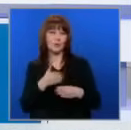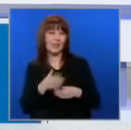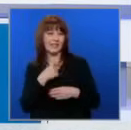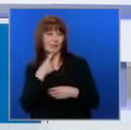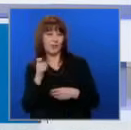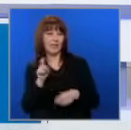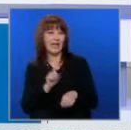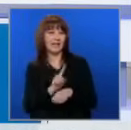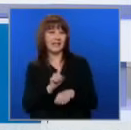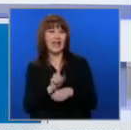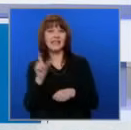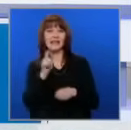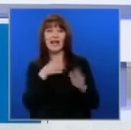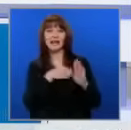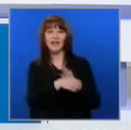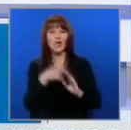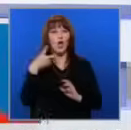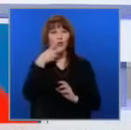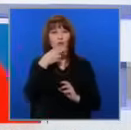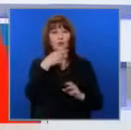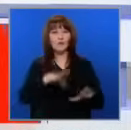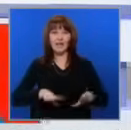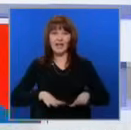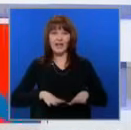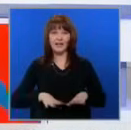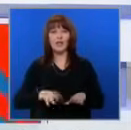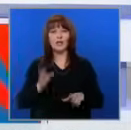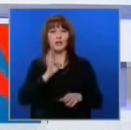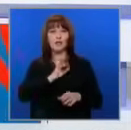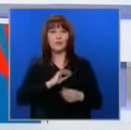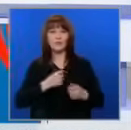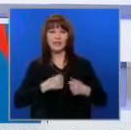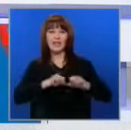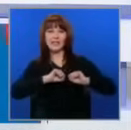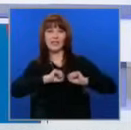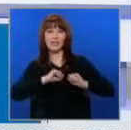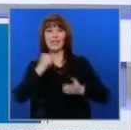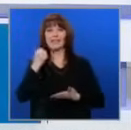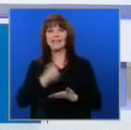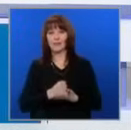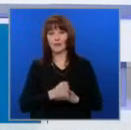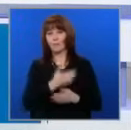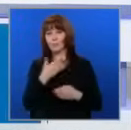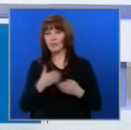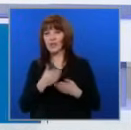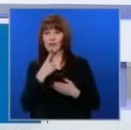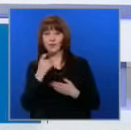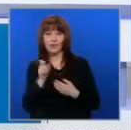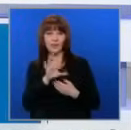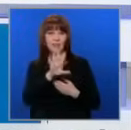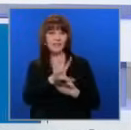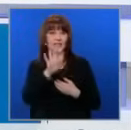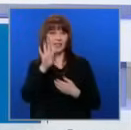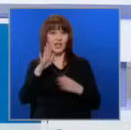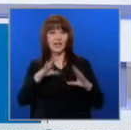години, 11 от складовете в Тютюневия град до дни ще получат защитен статут. През последните няколко години обаче